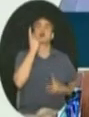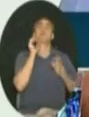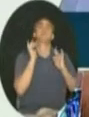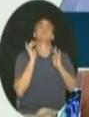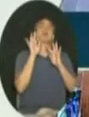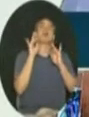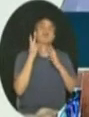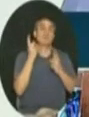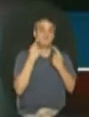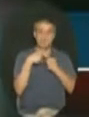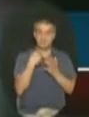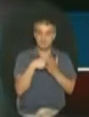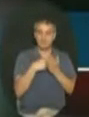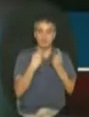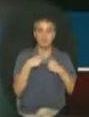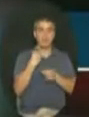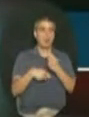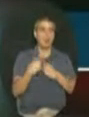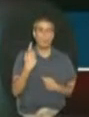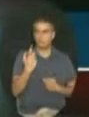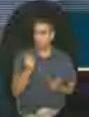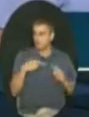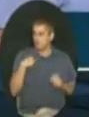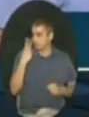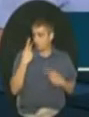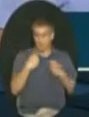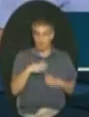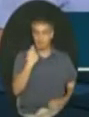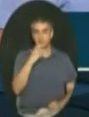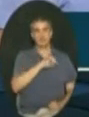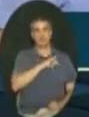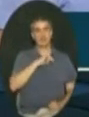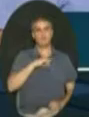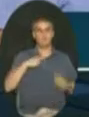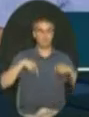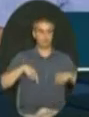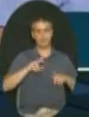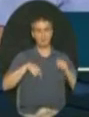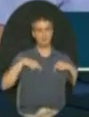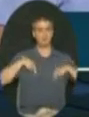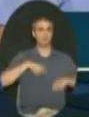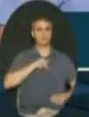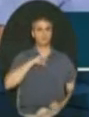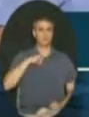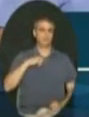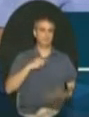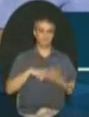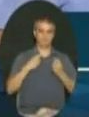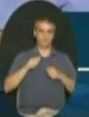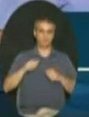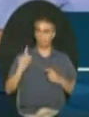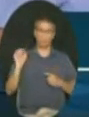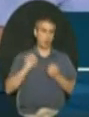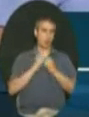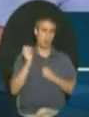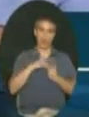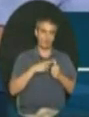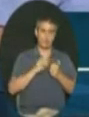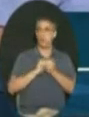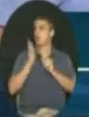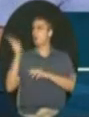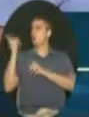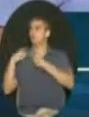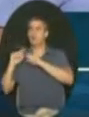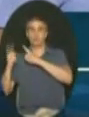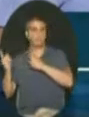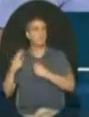על מיליונים, גם בוועדת הכספים, בוועדת הכלכלה וכו', לפעמים אני רואה ח"כ יושב עם יור, לפעמים יור לבד, וזה בגלל שח"כים אחרים או לא באים, או הולכים לוועדות